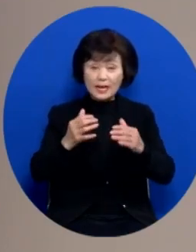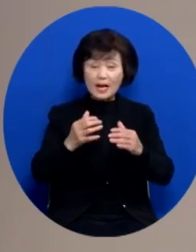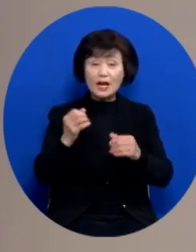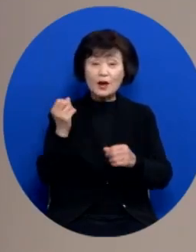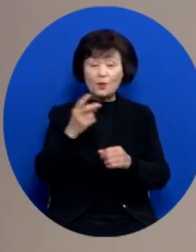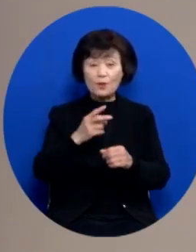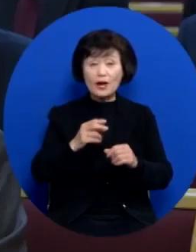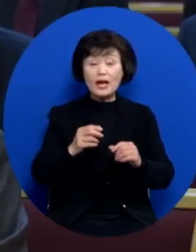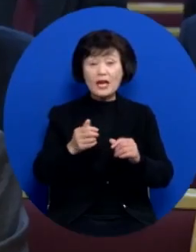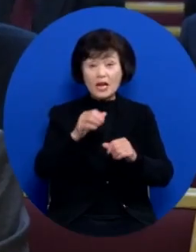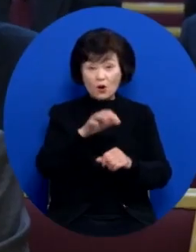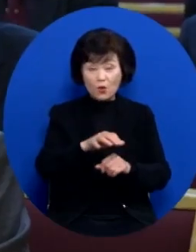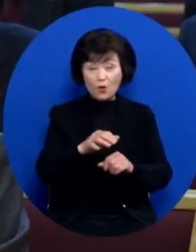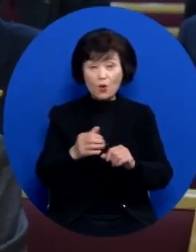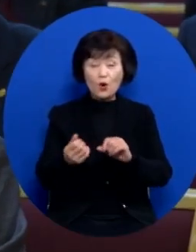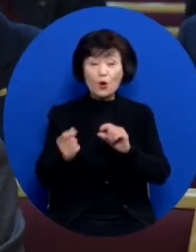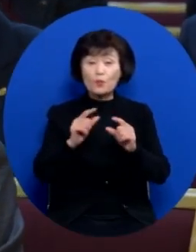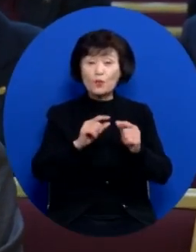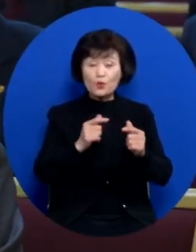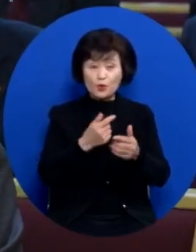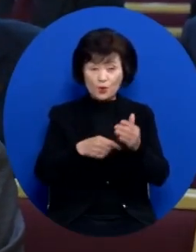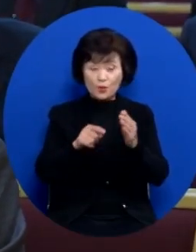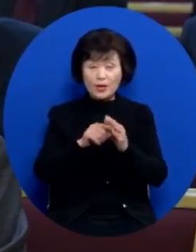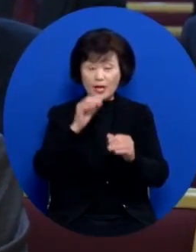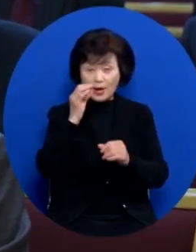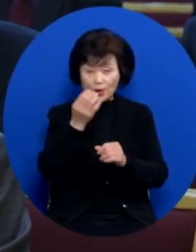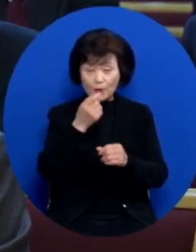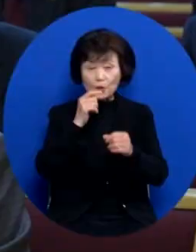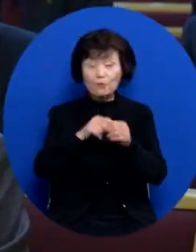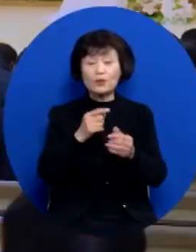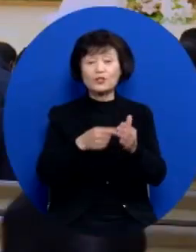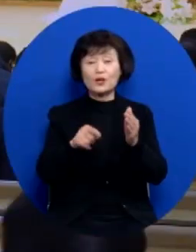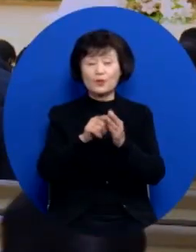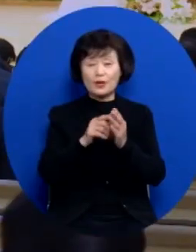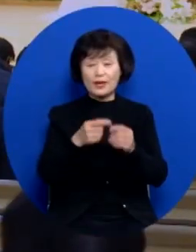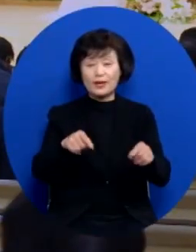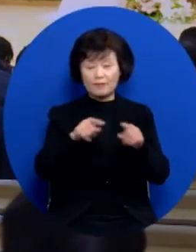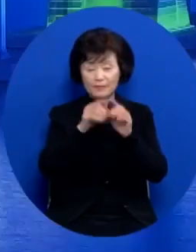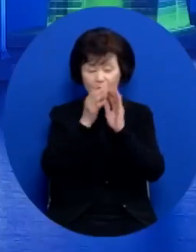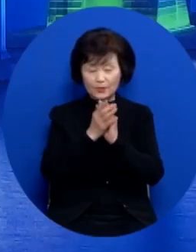지역 교회의 부흥과 성시화를 위해 함께 기도하는 시간을 가졌습니다.